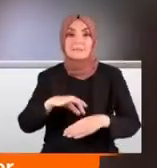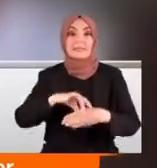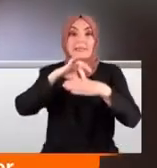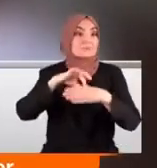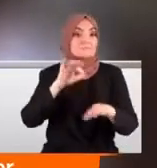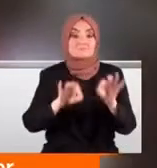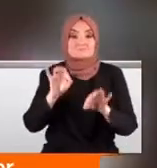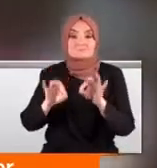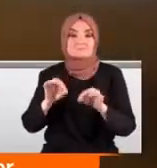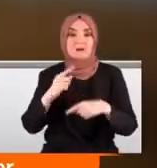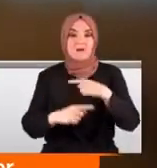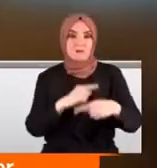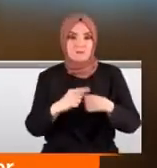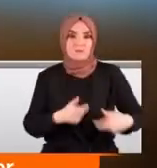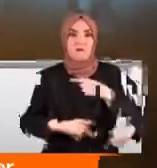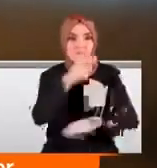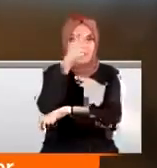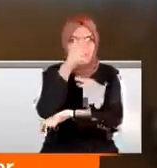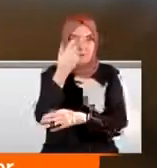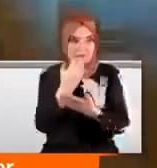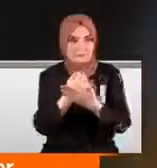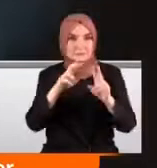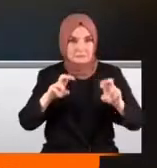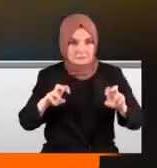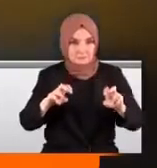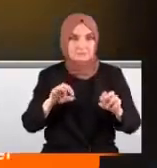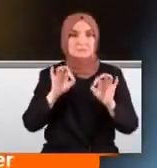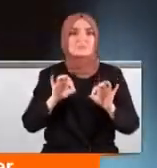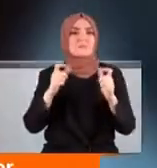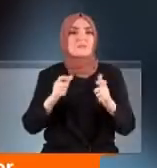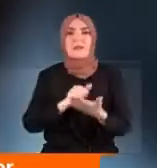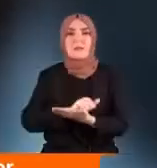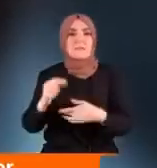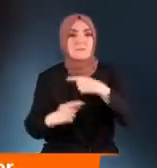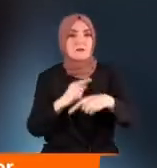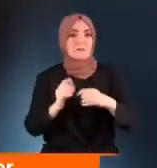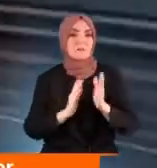kayıtlarını incelemeye alan polis şimdi her yerde kaçan o şüphelileri arıyor.